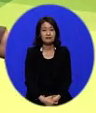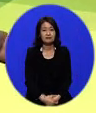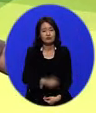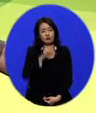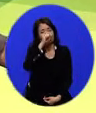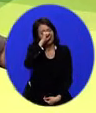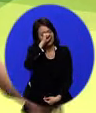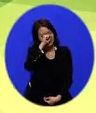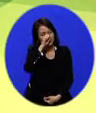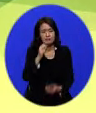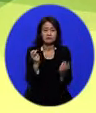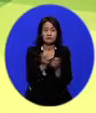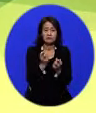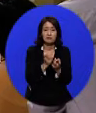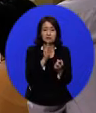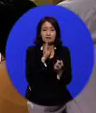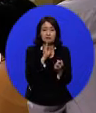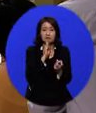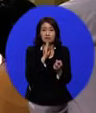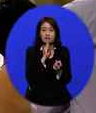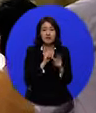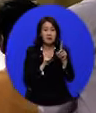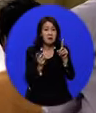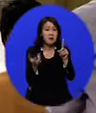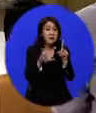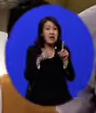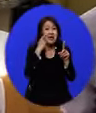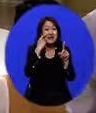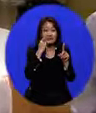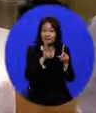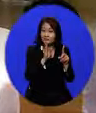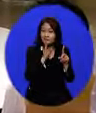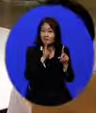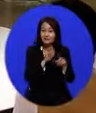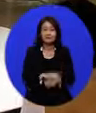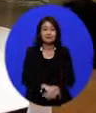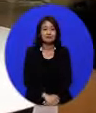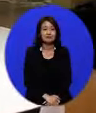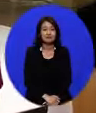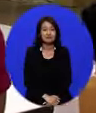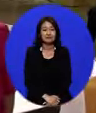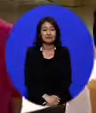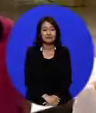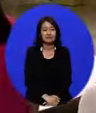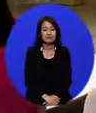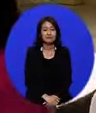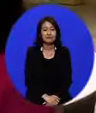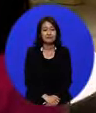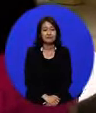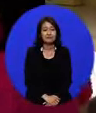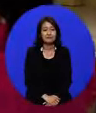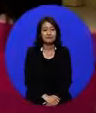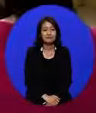이런 좋은 방법이 있는데 우리 한번 적용해봐야 되겠죠. 그죠? 네.